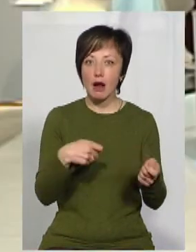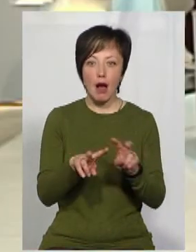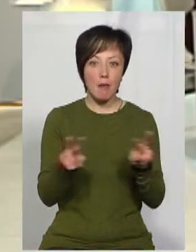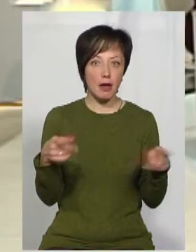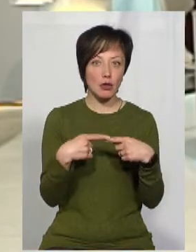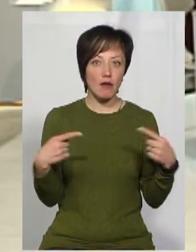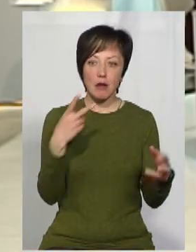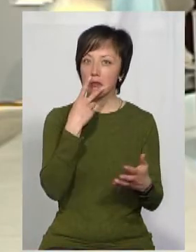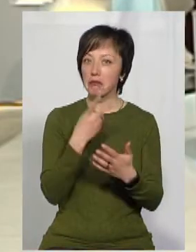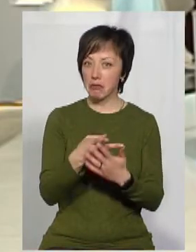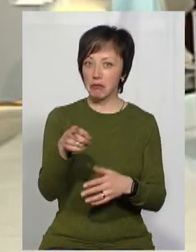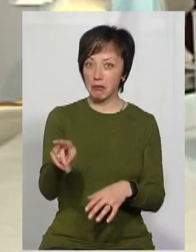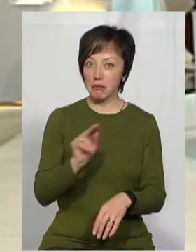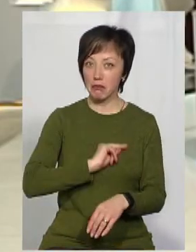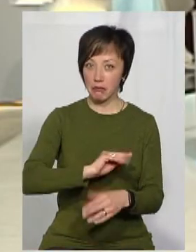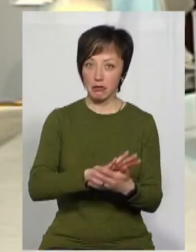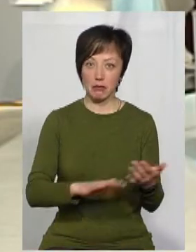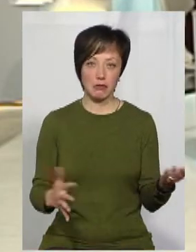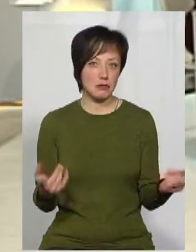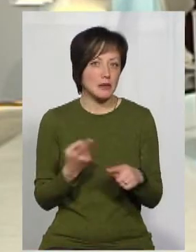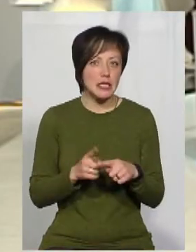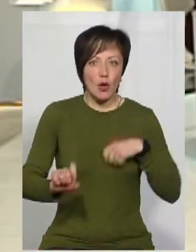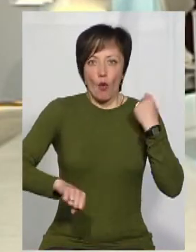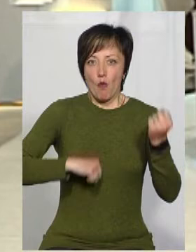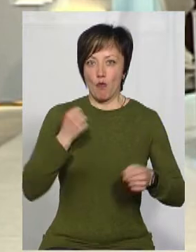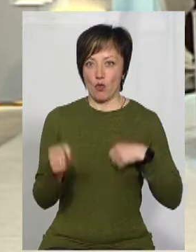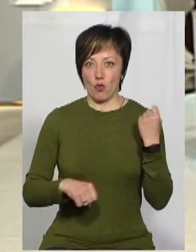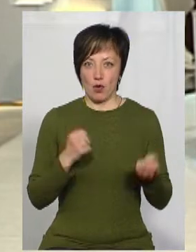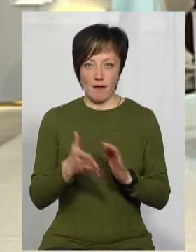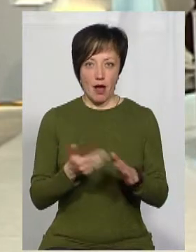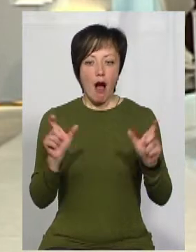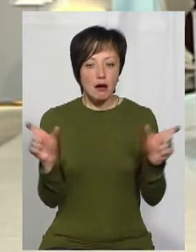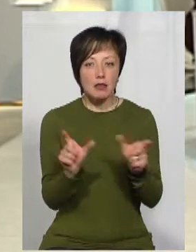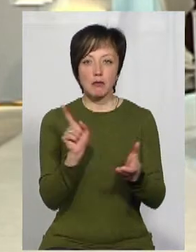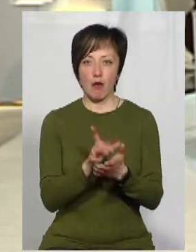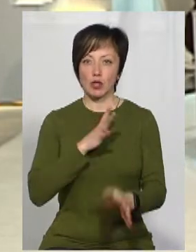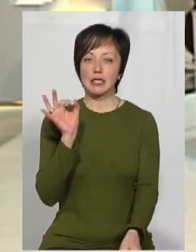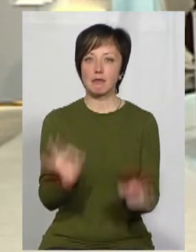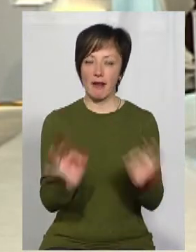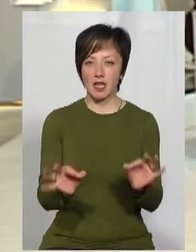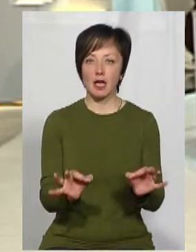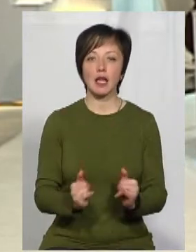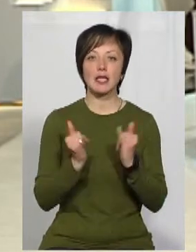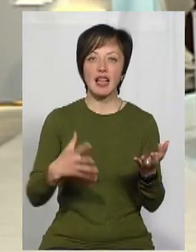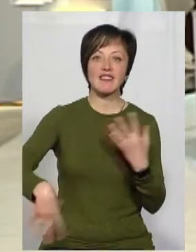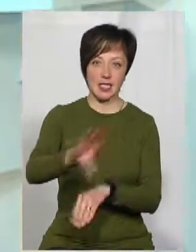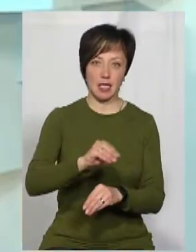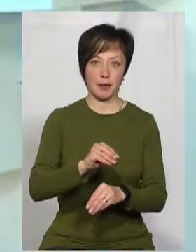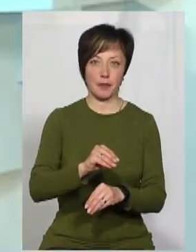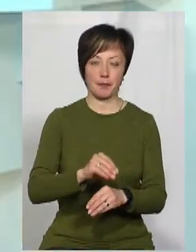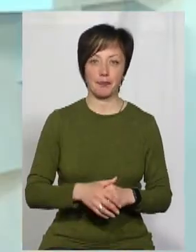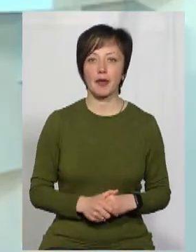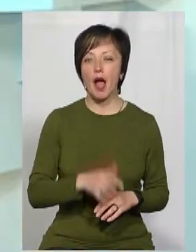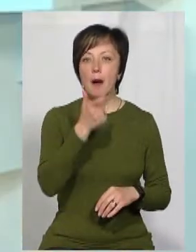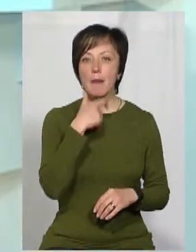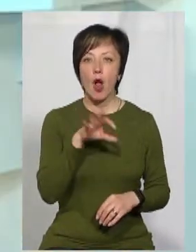самими товарами, і бачить, що там все працює. І це викликає ще більше обурення, тому що карантин має бути справедливим для всіх.